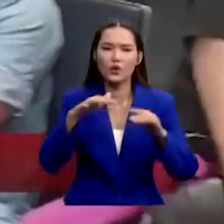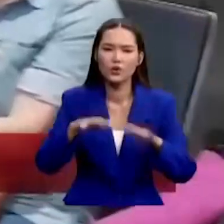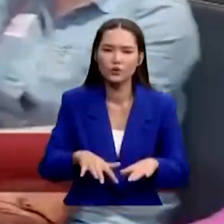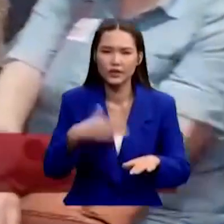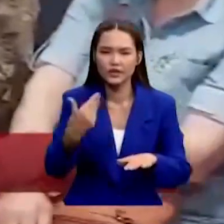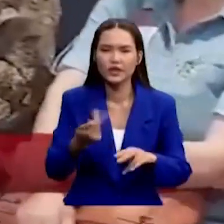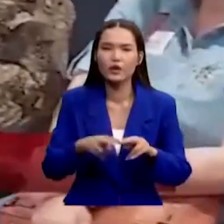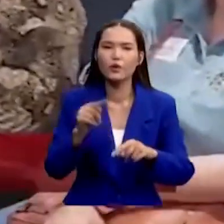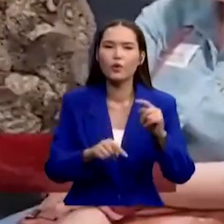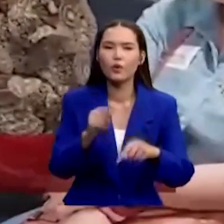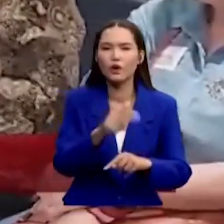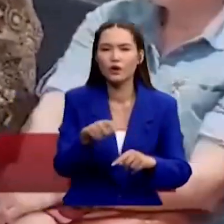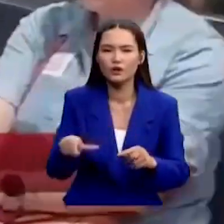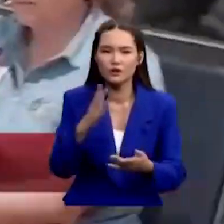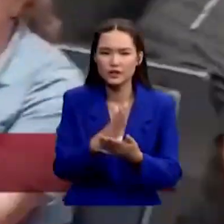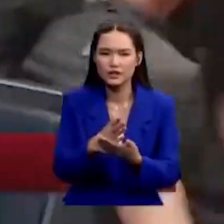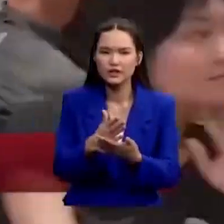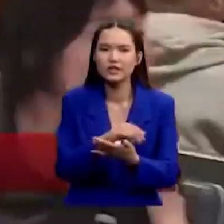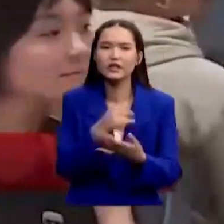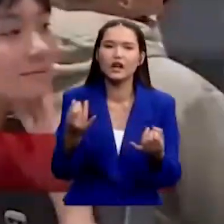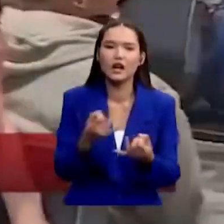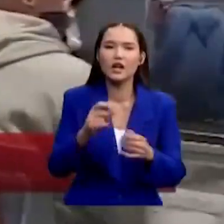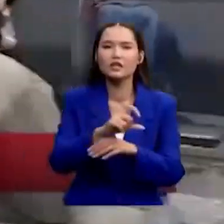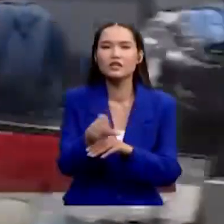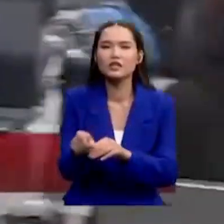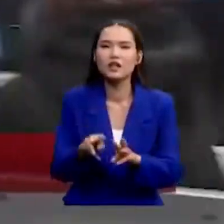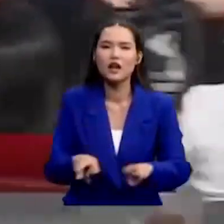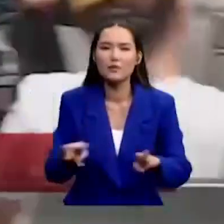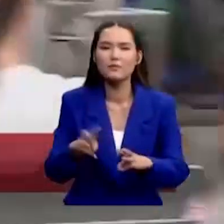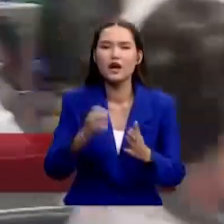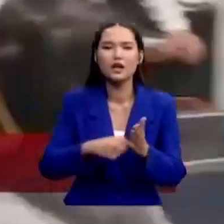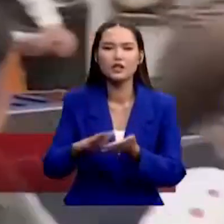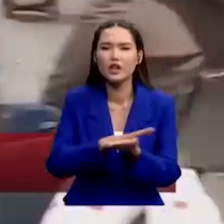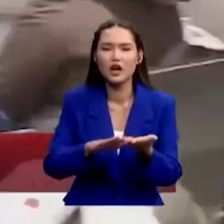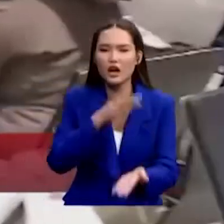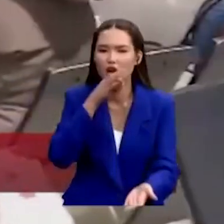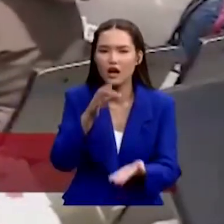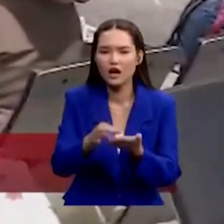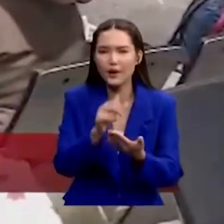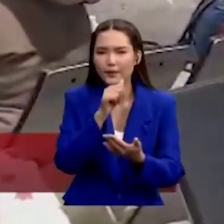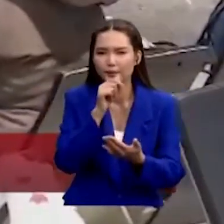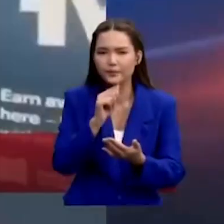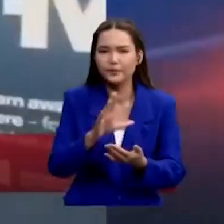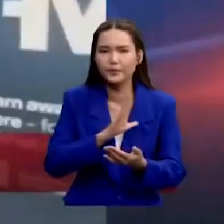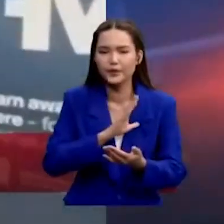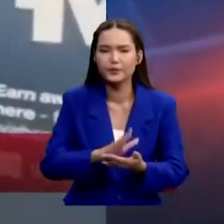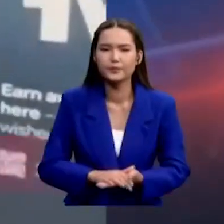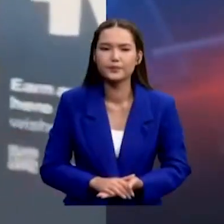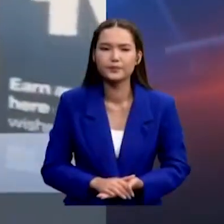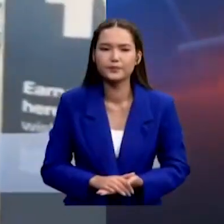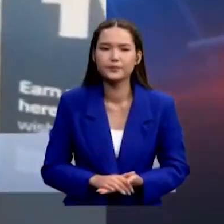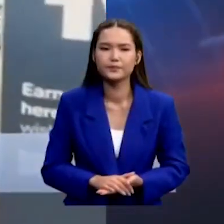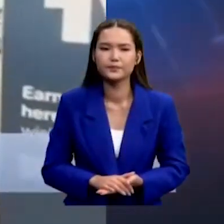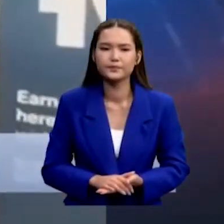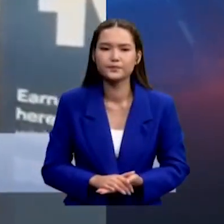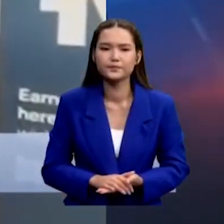Арасында отандастарымыз да бар. Ең сорақысы, сыртқы істер министрлігі ешқандай жауап қатпай отыр екен. Мы ночевали